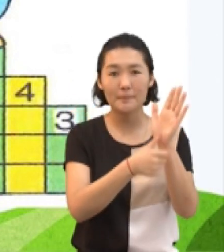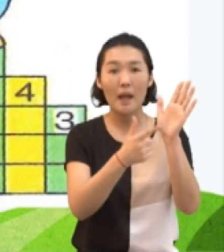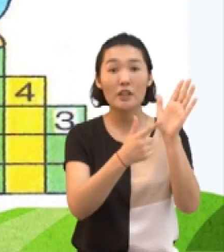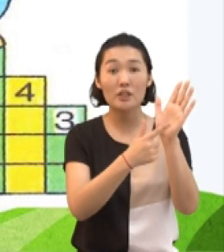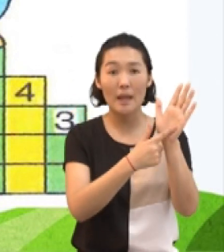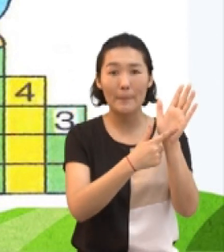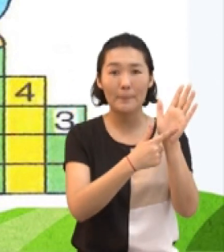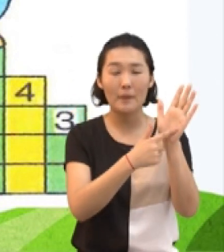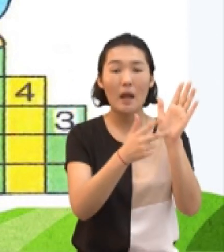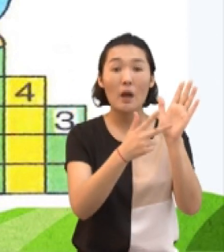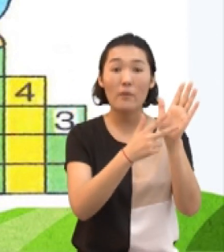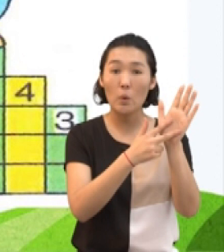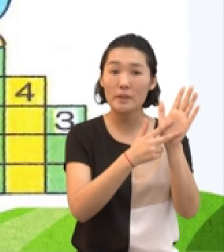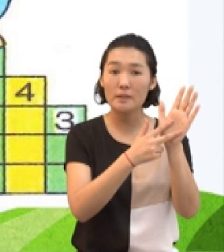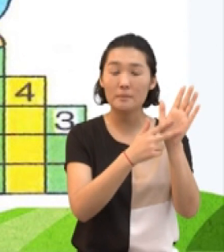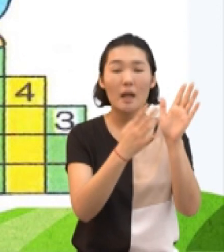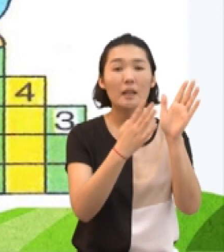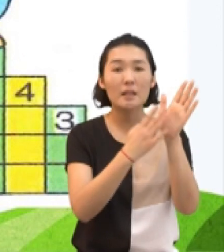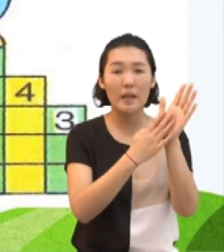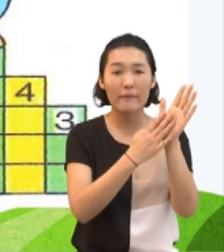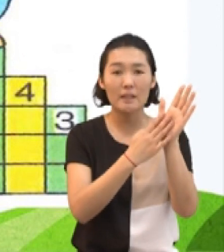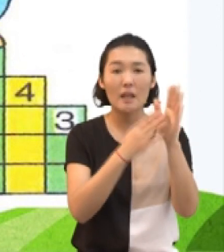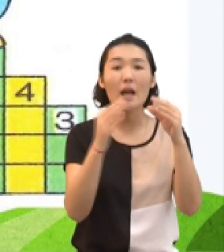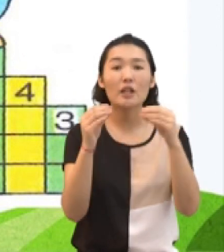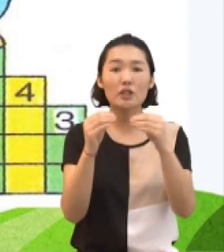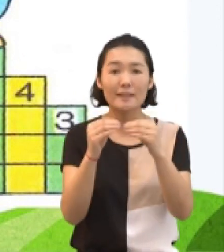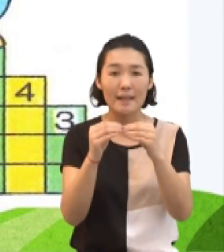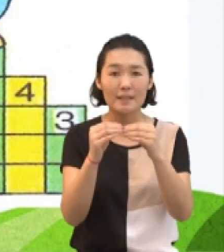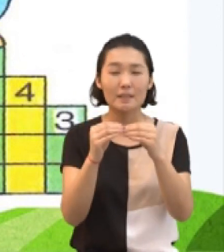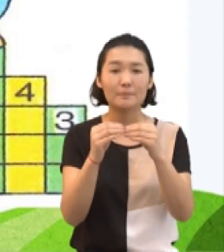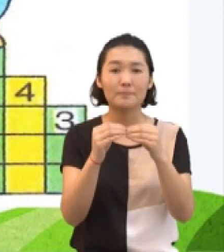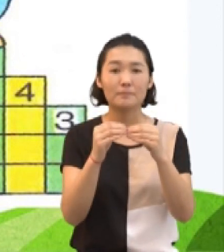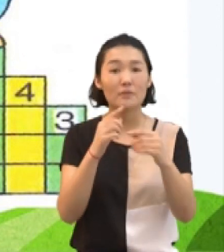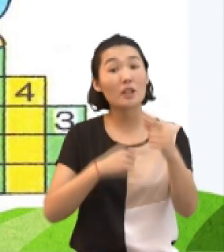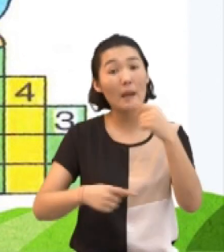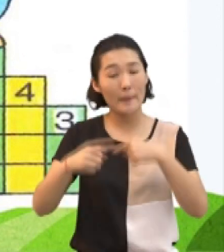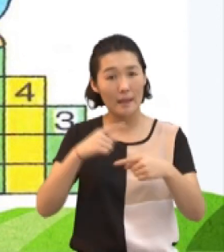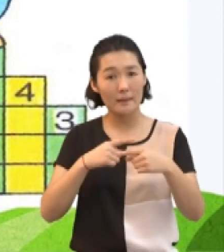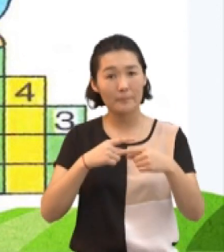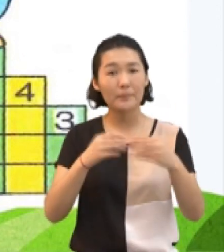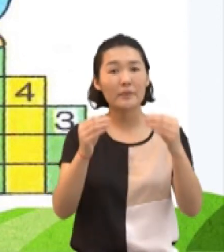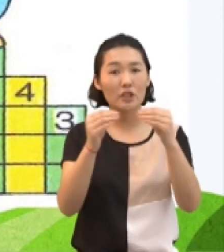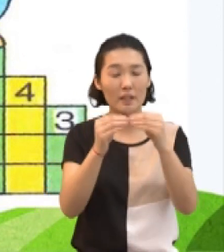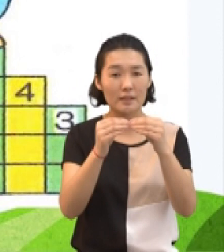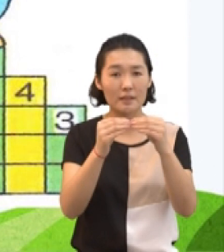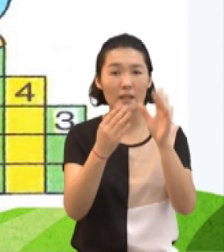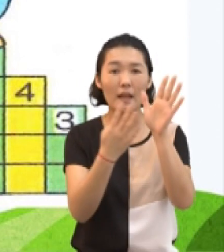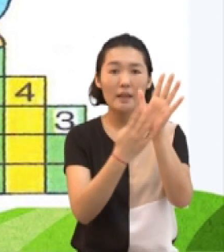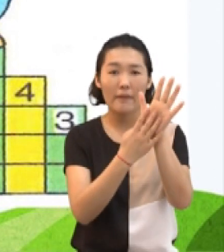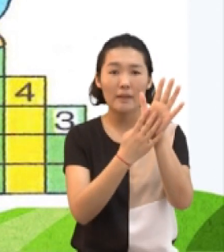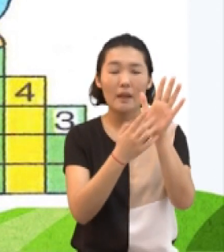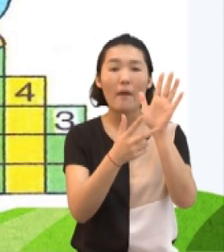6, 7, 8, 9, 10. И обратно.